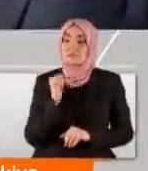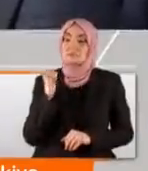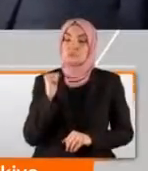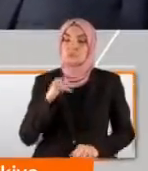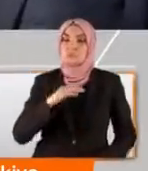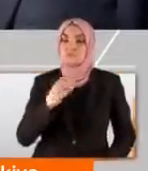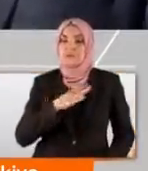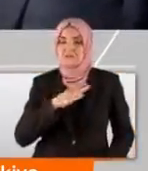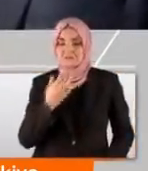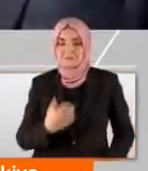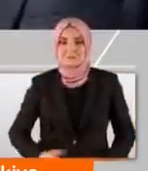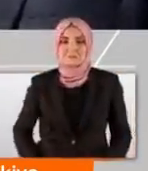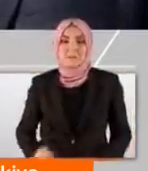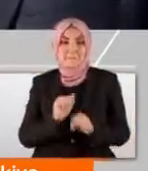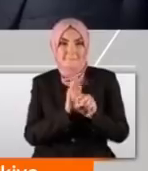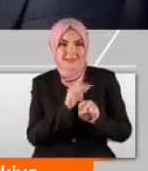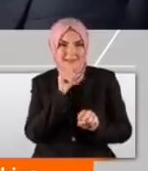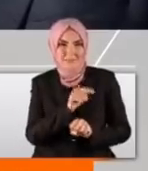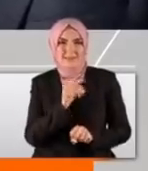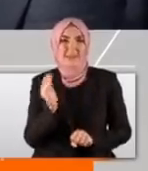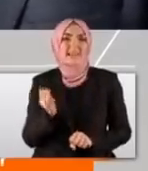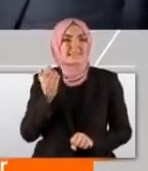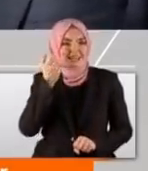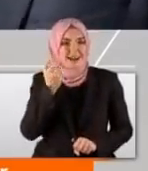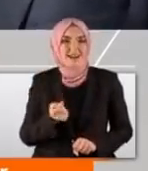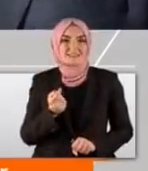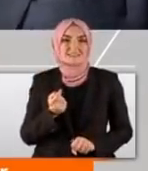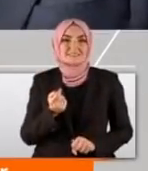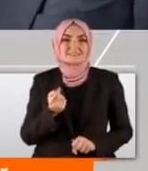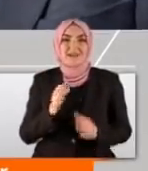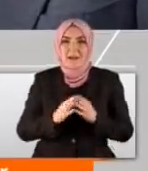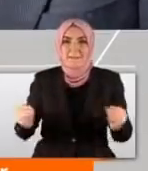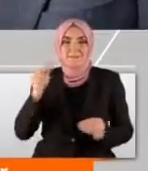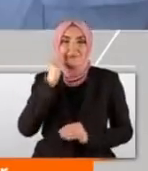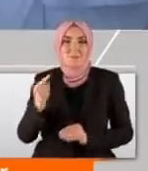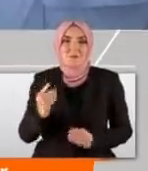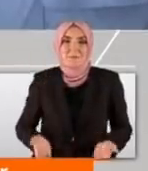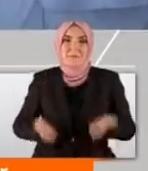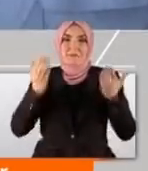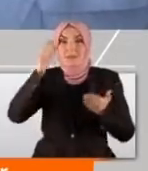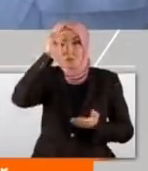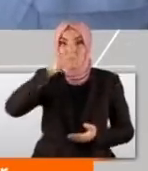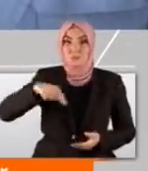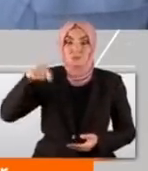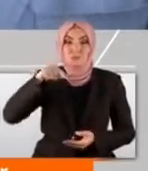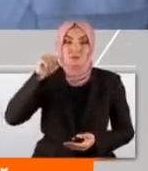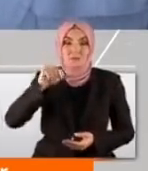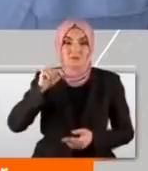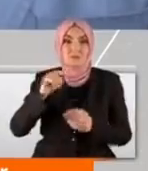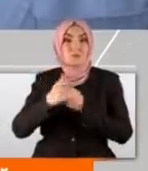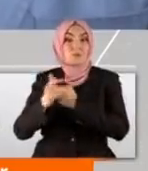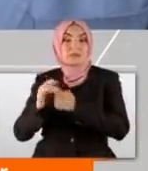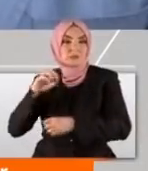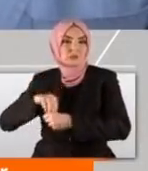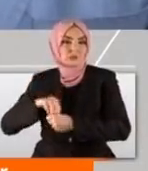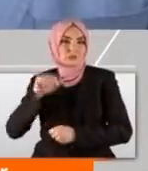Pandemiyi en az hasarla atlatan ülkelerin başında Türkiye'nin geleceğini bir kere daha teyit etmiş oldu. Bu sene iki rakamlı büyümeyi biz o